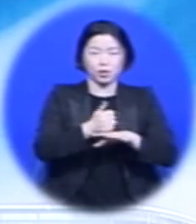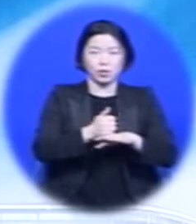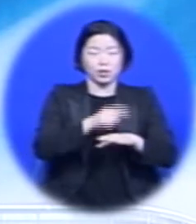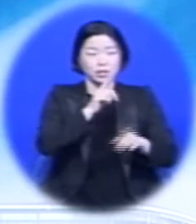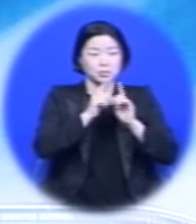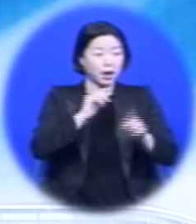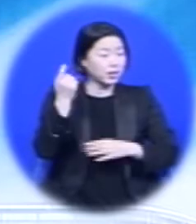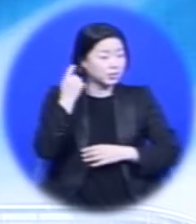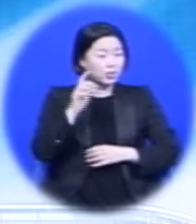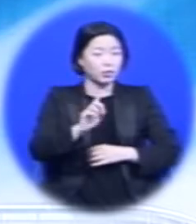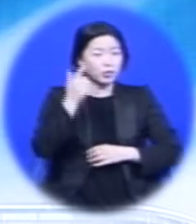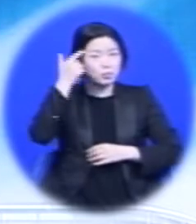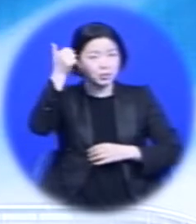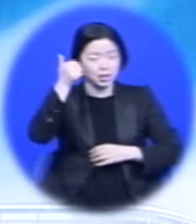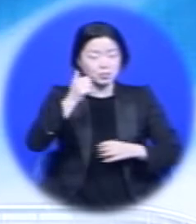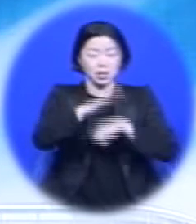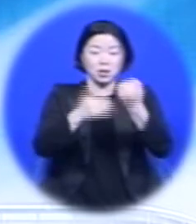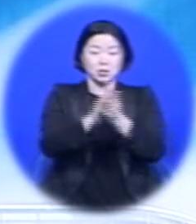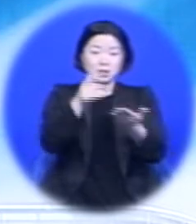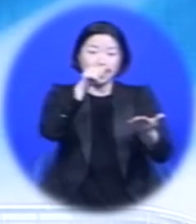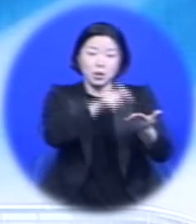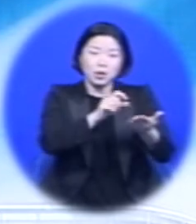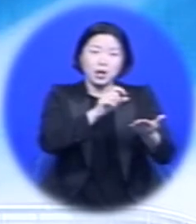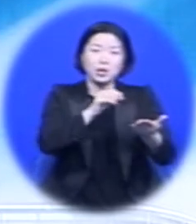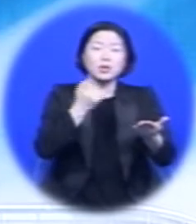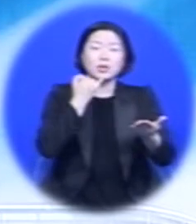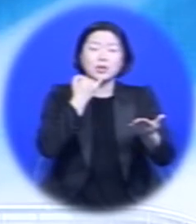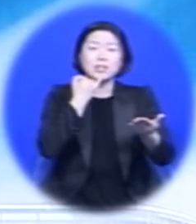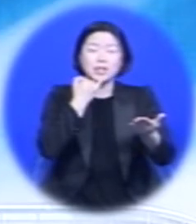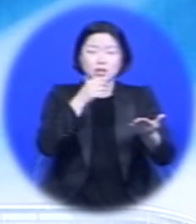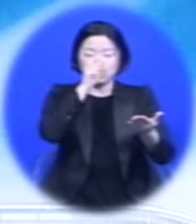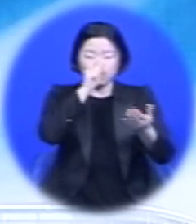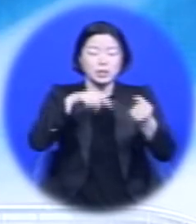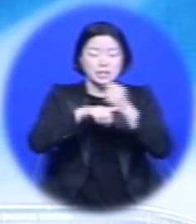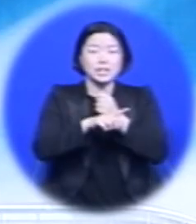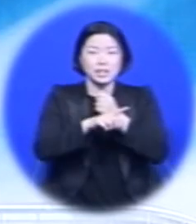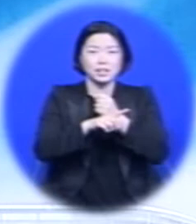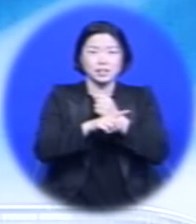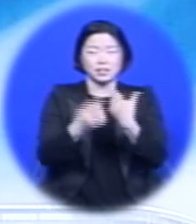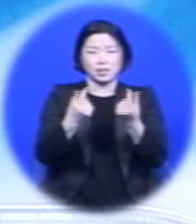어느 목사님이 성경에 기록해도 될 만큼 진리다, 이렇게 이야기를